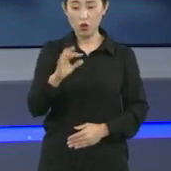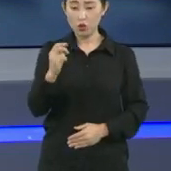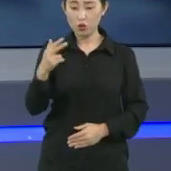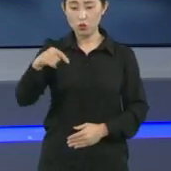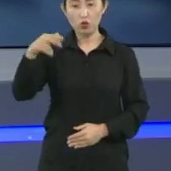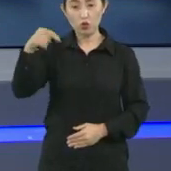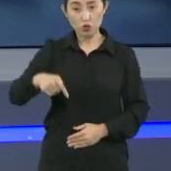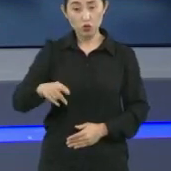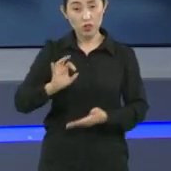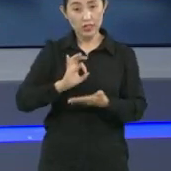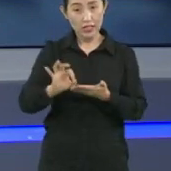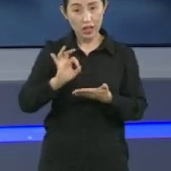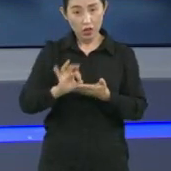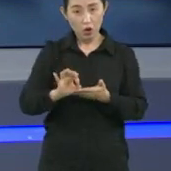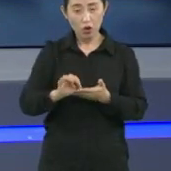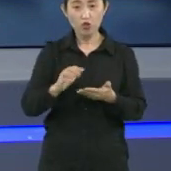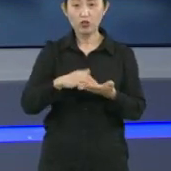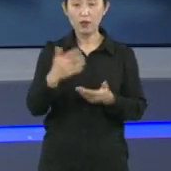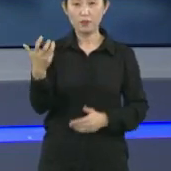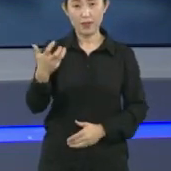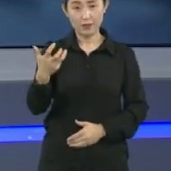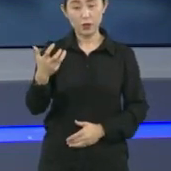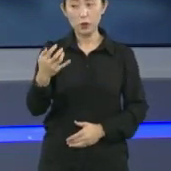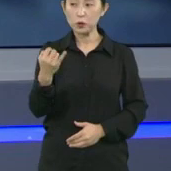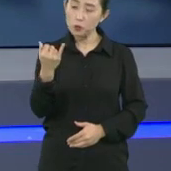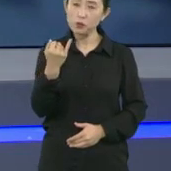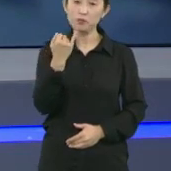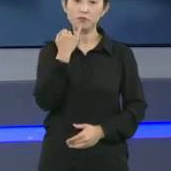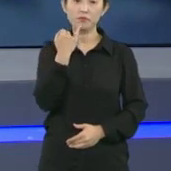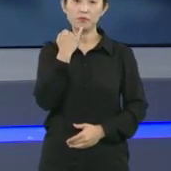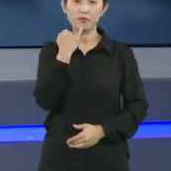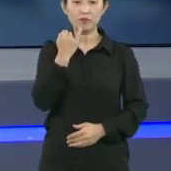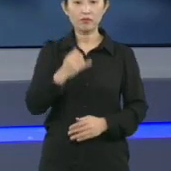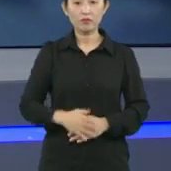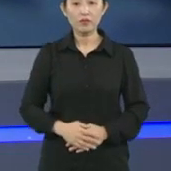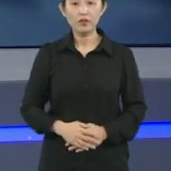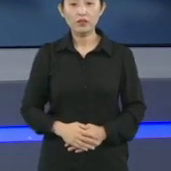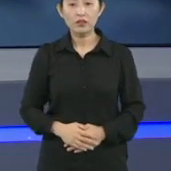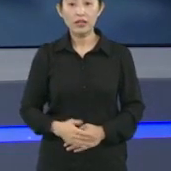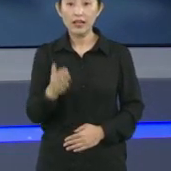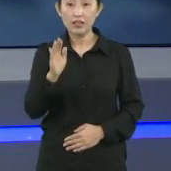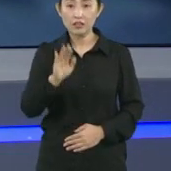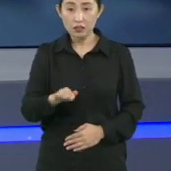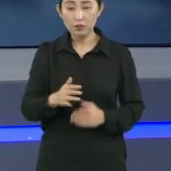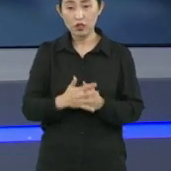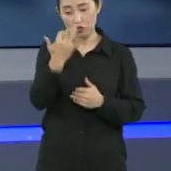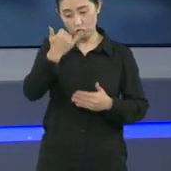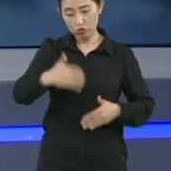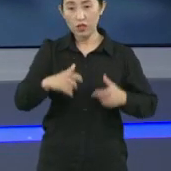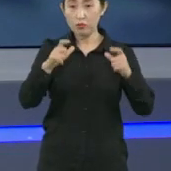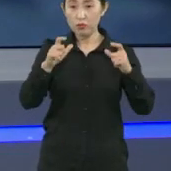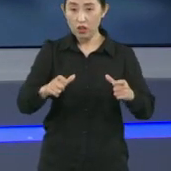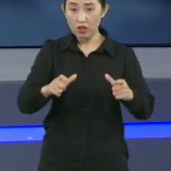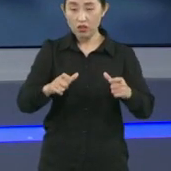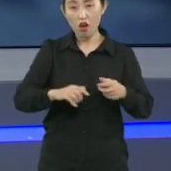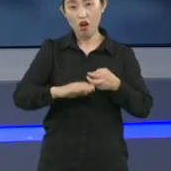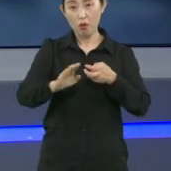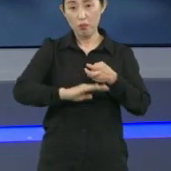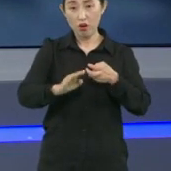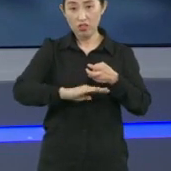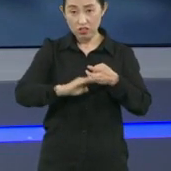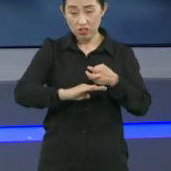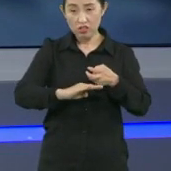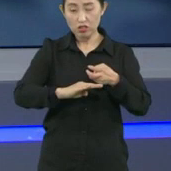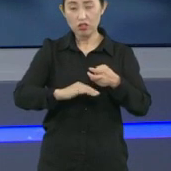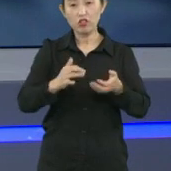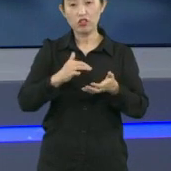요소수를 사용하는 차량은 80대에 불과해 그나마 시내버스 상황은 나은 편입니다. 하지만 충남은 노선버스 천여 대에